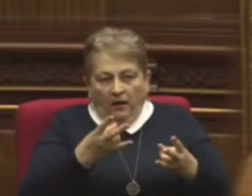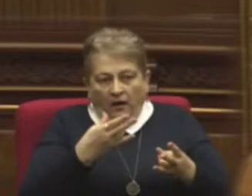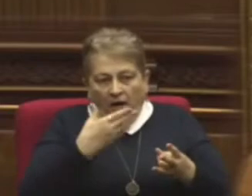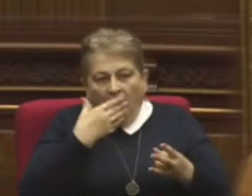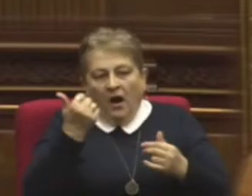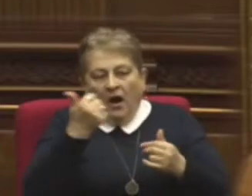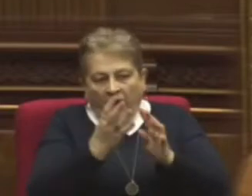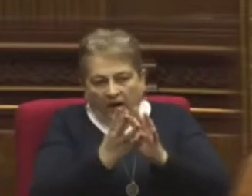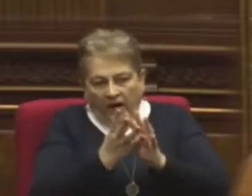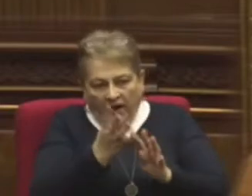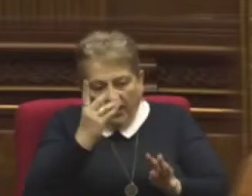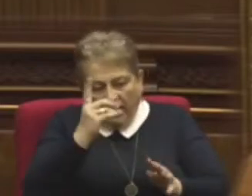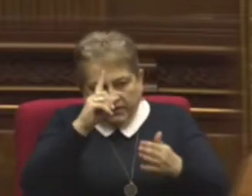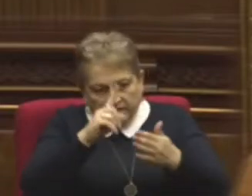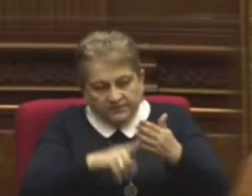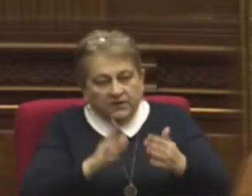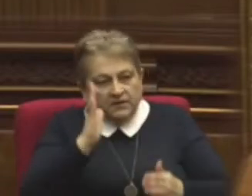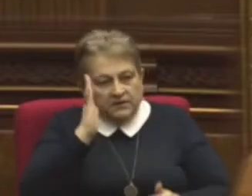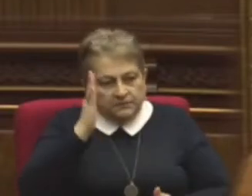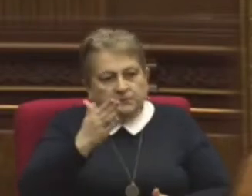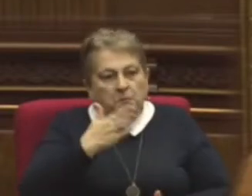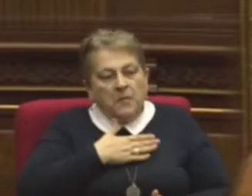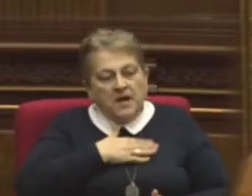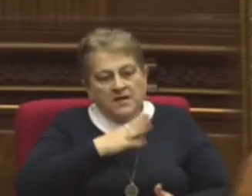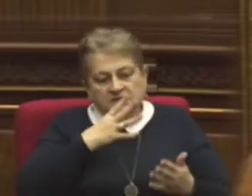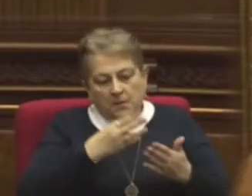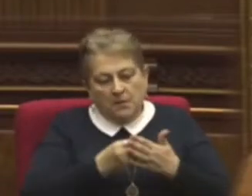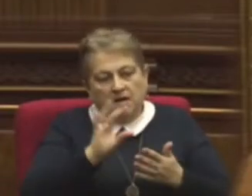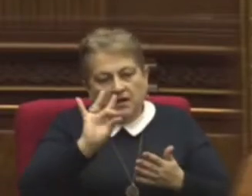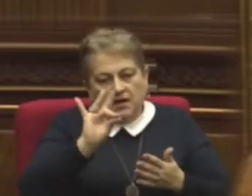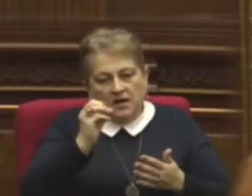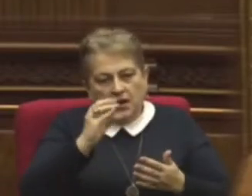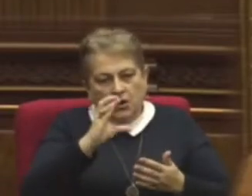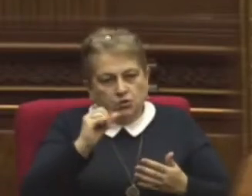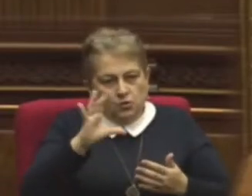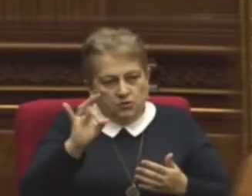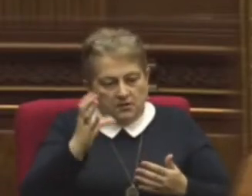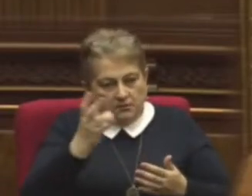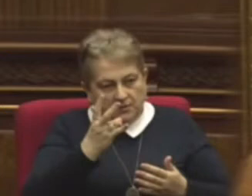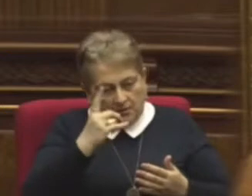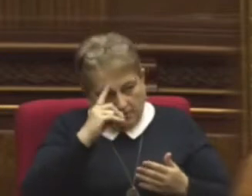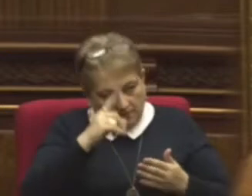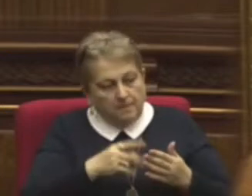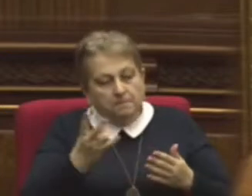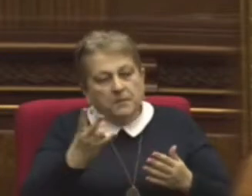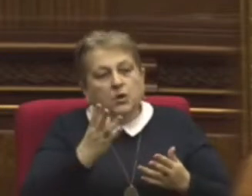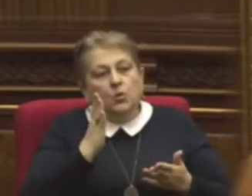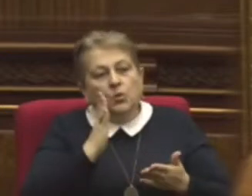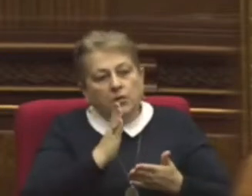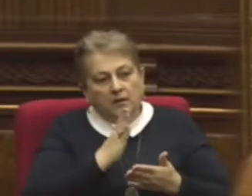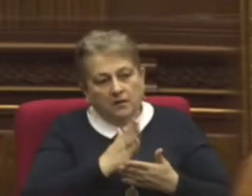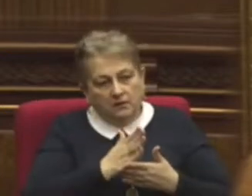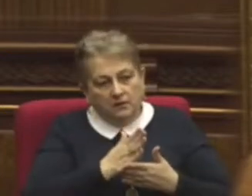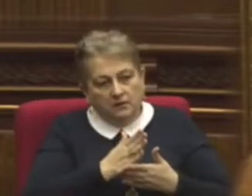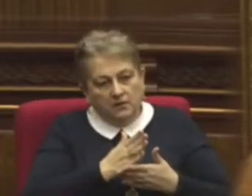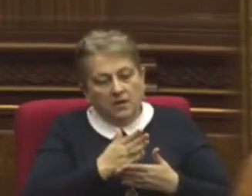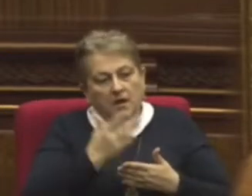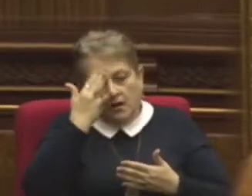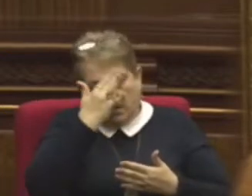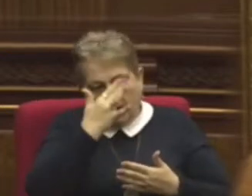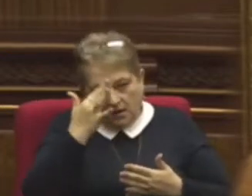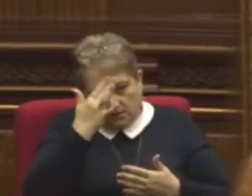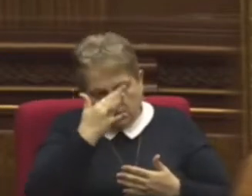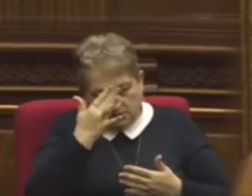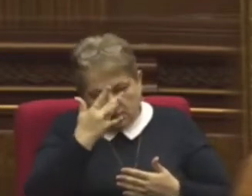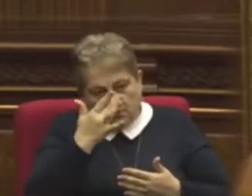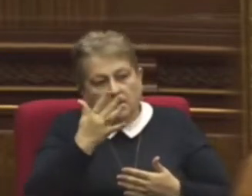իրականում առաջնահերթորեն հավատանք ապագային, հավատանք մեր սեփական ռեսուրսներին, հնարավորություններին։ Դրա համար պետք է ունենանք այն երազանքը,